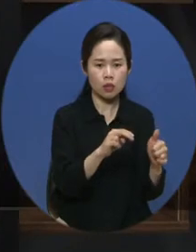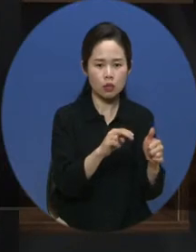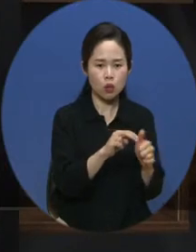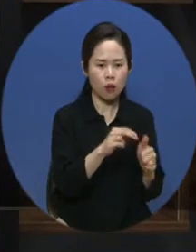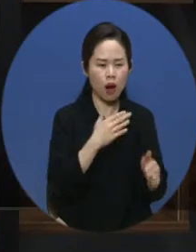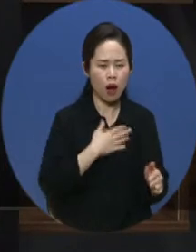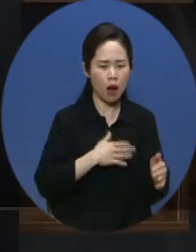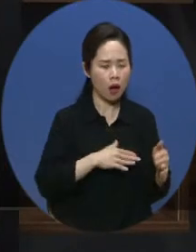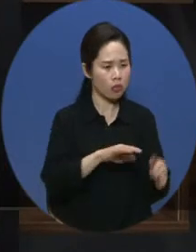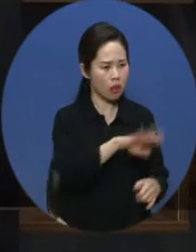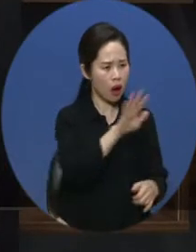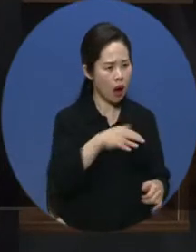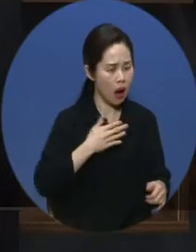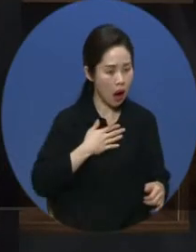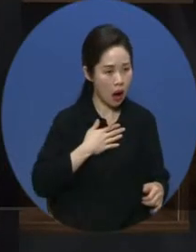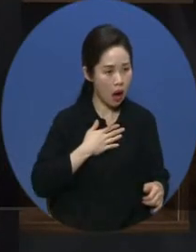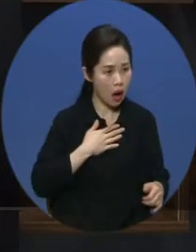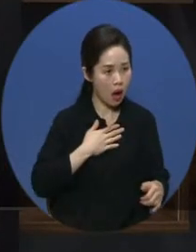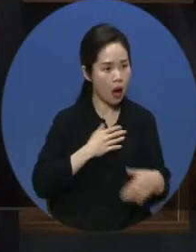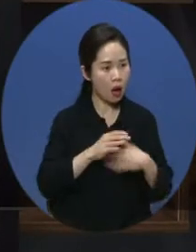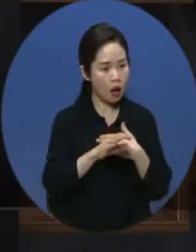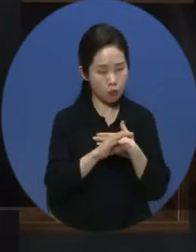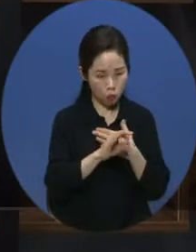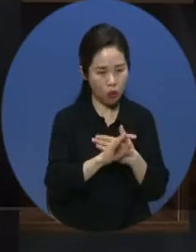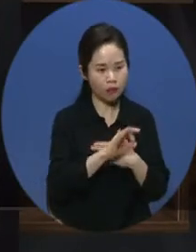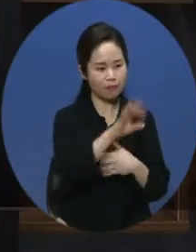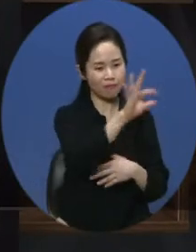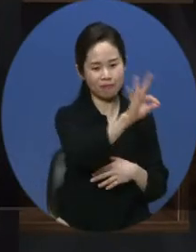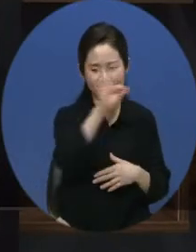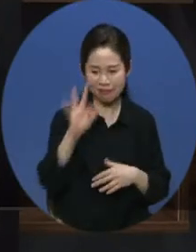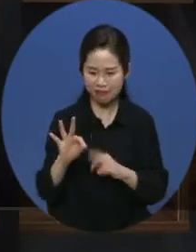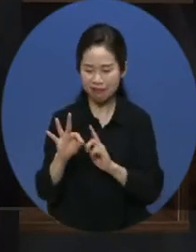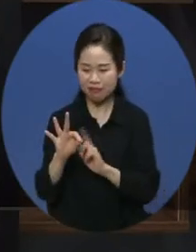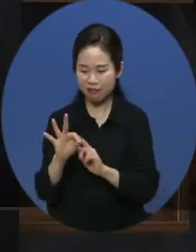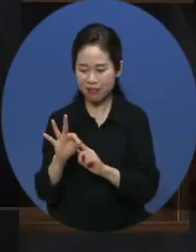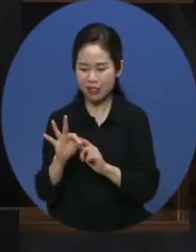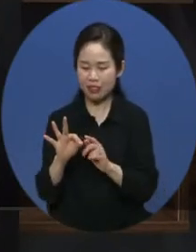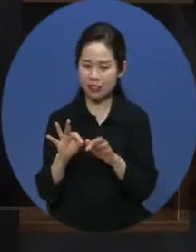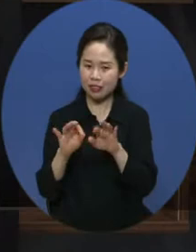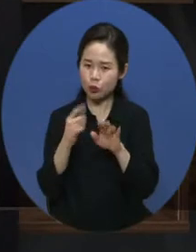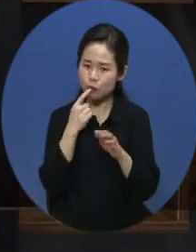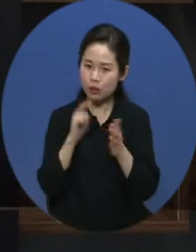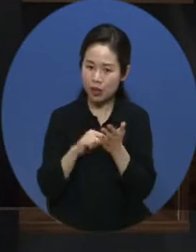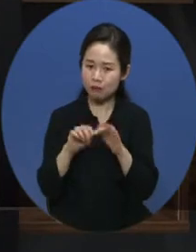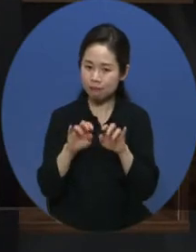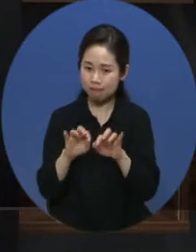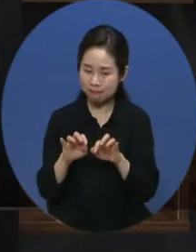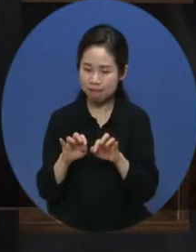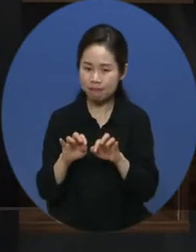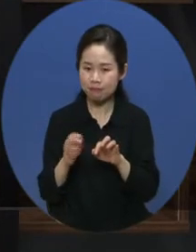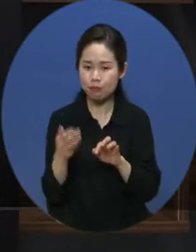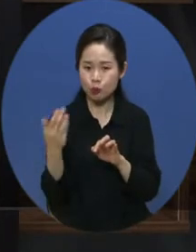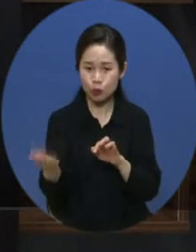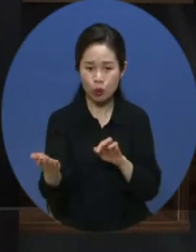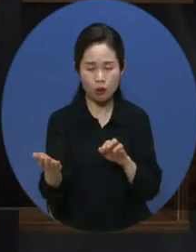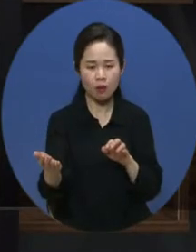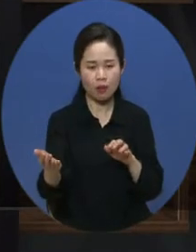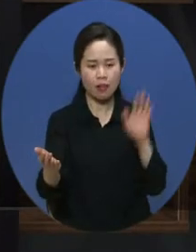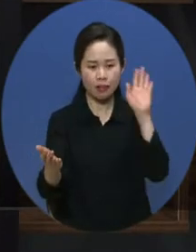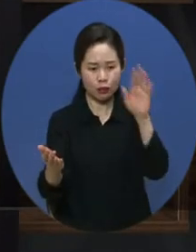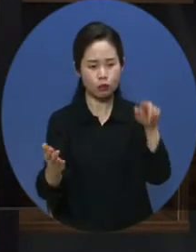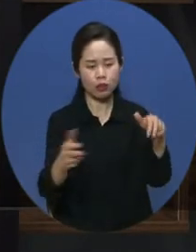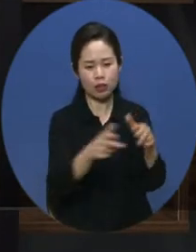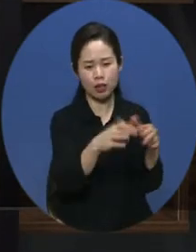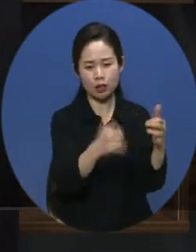중심으로 이 느린 학습자들도 똑같이 이해를 하고 나중에 비장애인과 대화를 할 수 있도록 그런 컨텐츠들을 선정을 하고